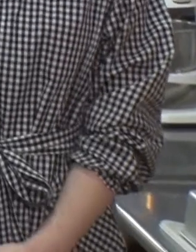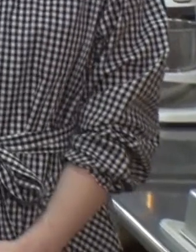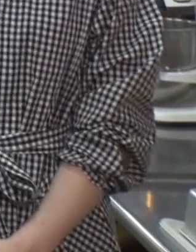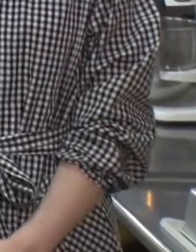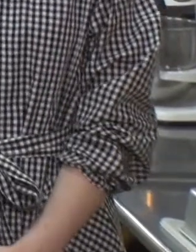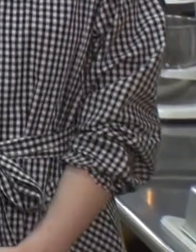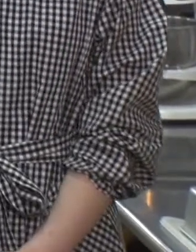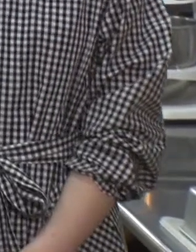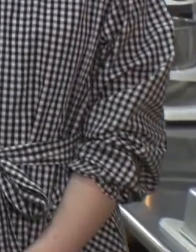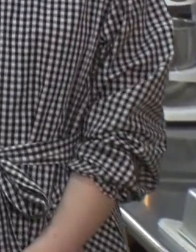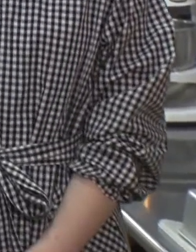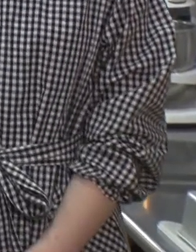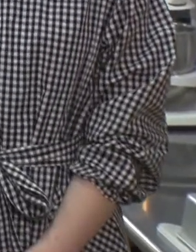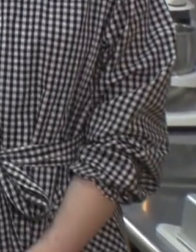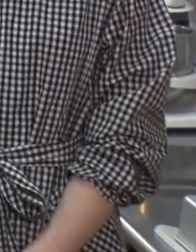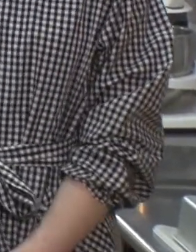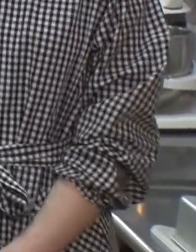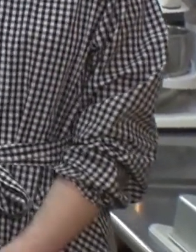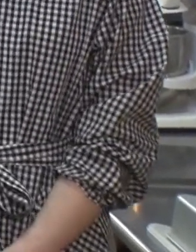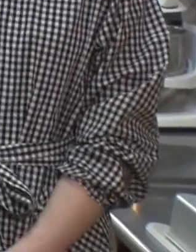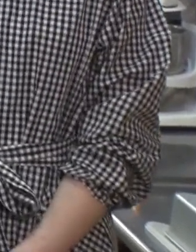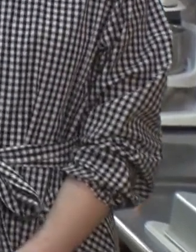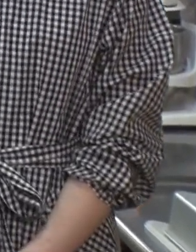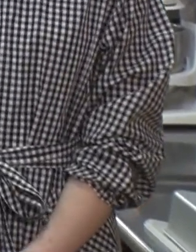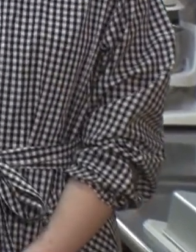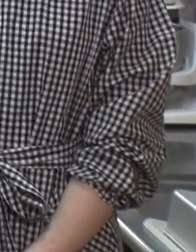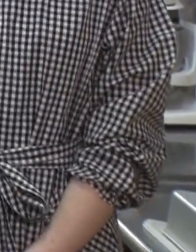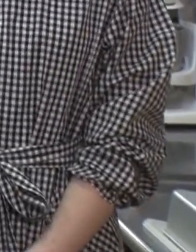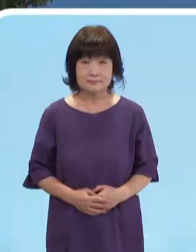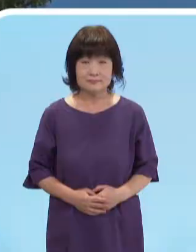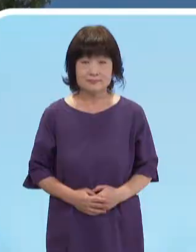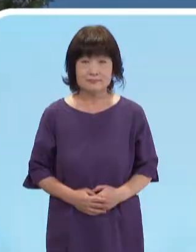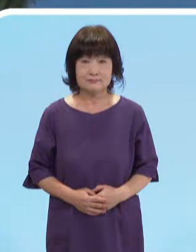今週の輝きさん。